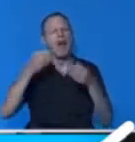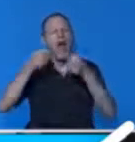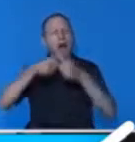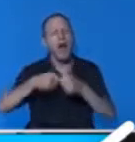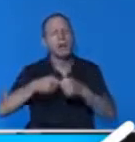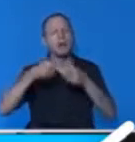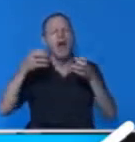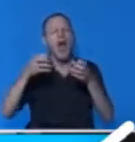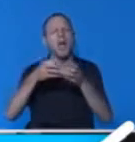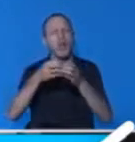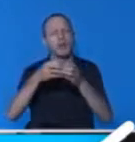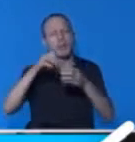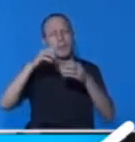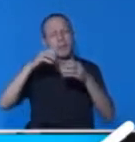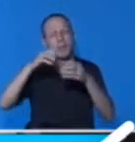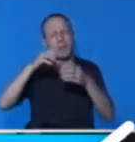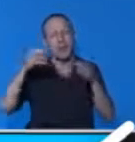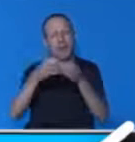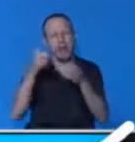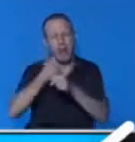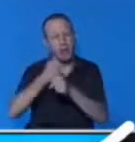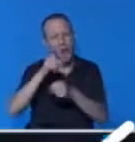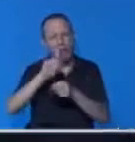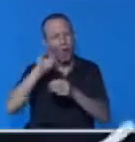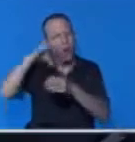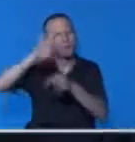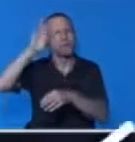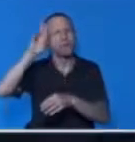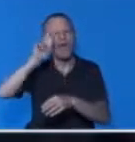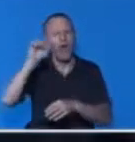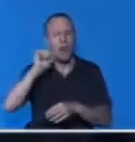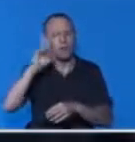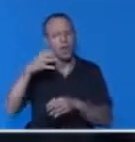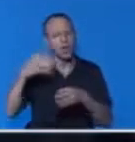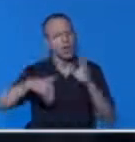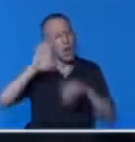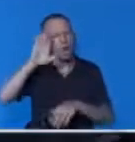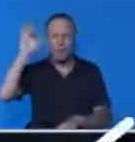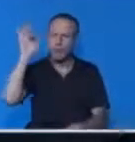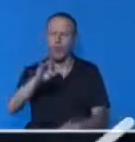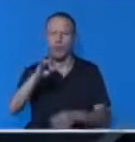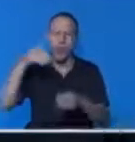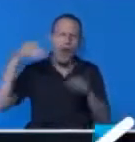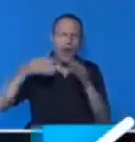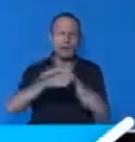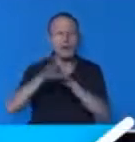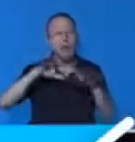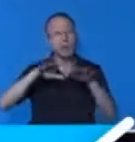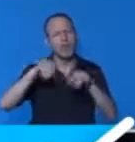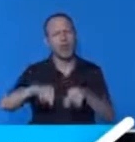התפקדו לכחול לבן בשום אופן, ולמעשה יש רוב מוחץ ביניהם שהתנגדו לכניסה לממשלה הזאת